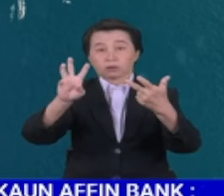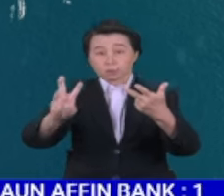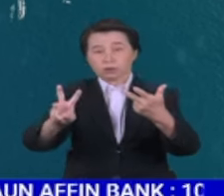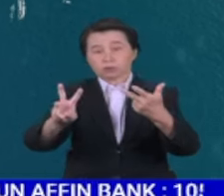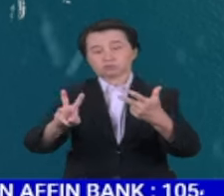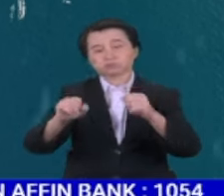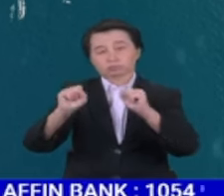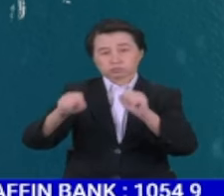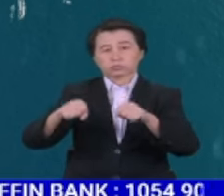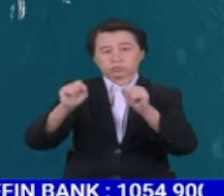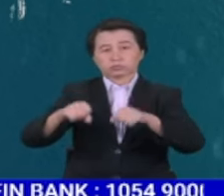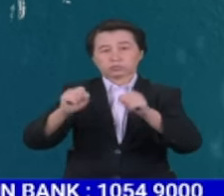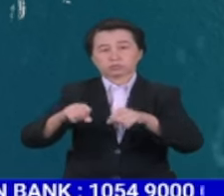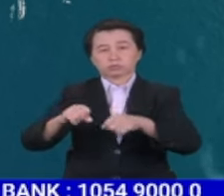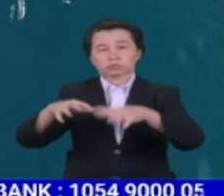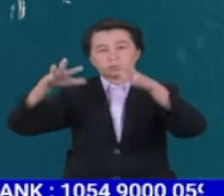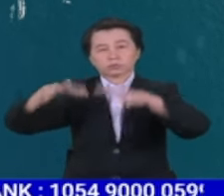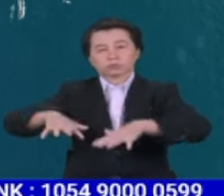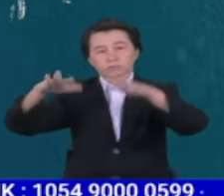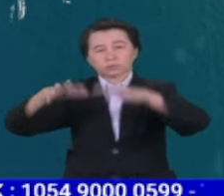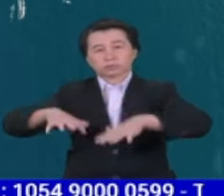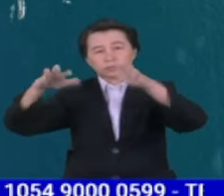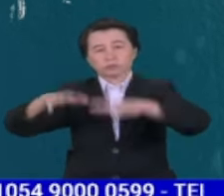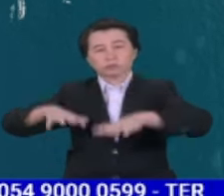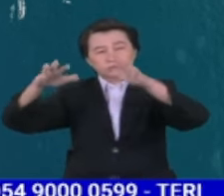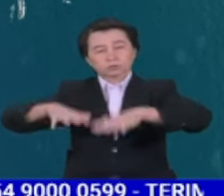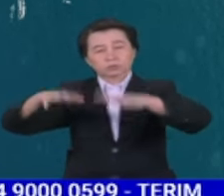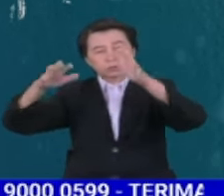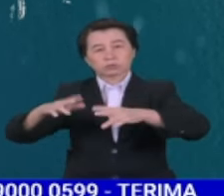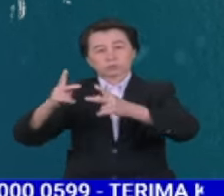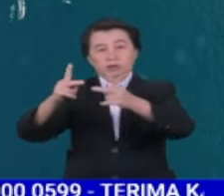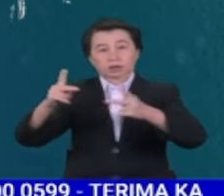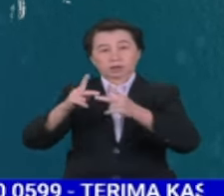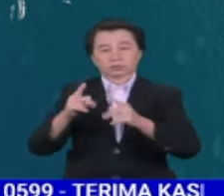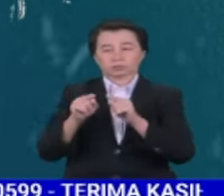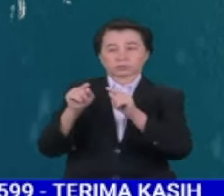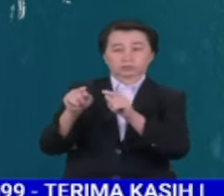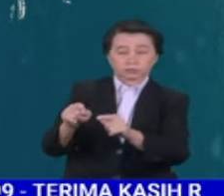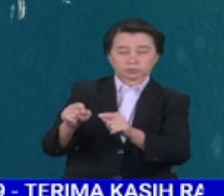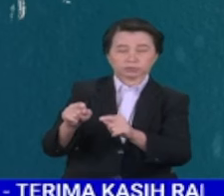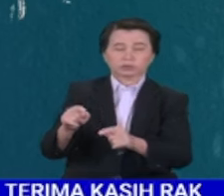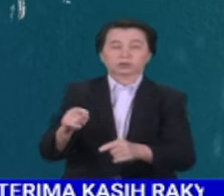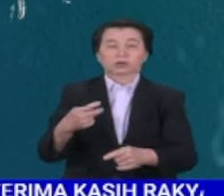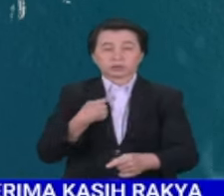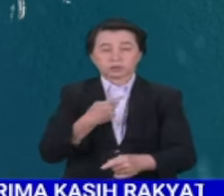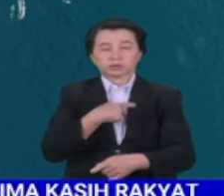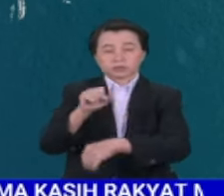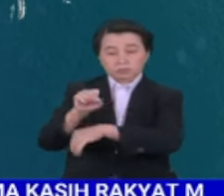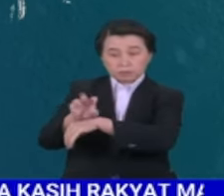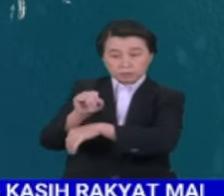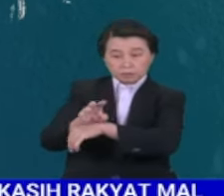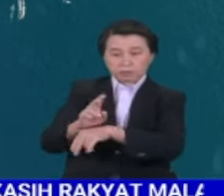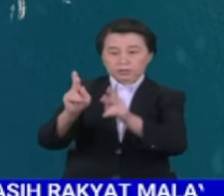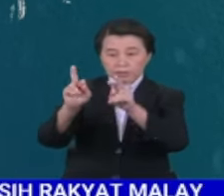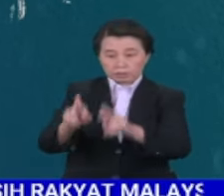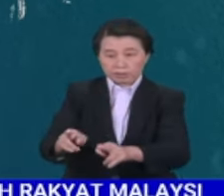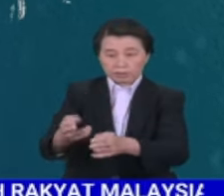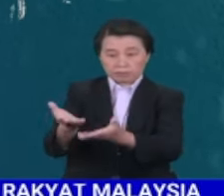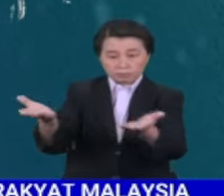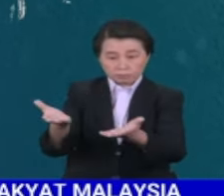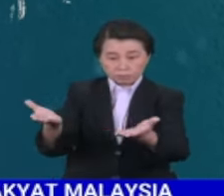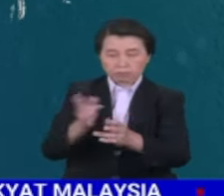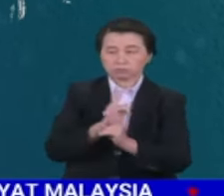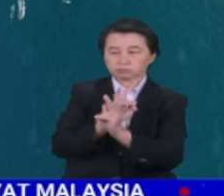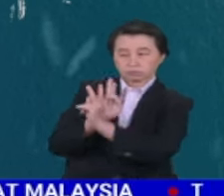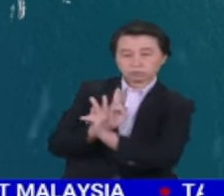berpotensi untuk berlaku hujan lebat di kawasan perkenaan oleh yang demikian kami nasehatkan penduduk setempat agar